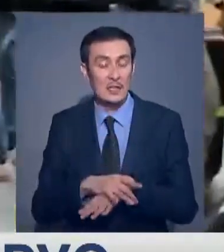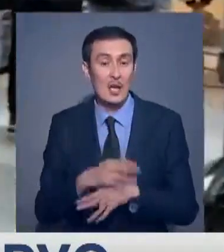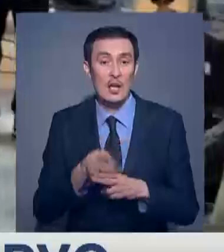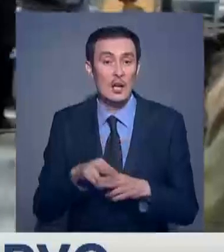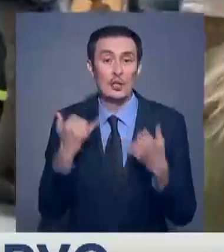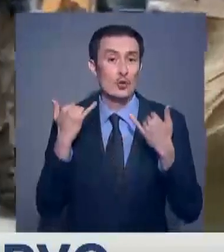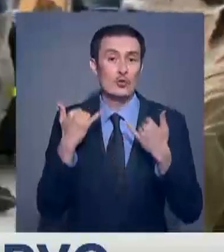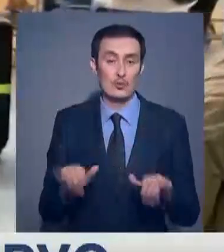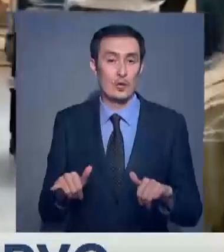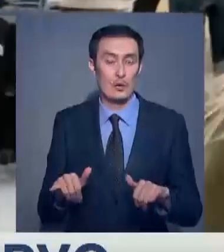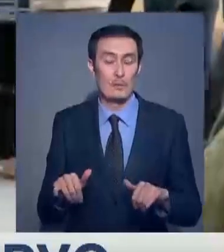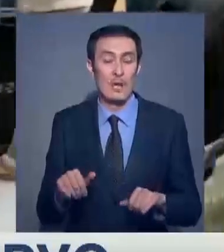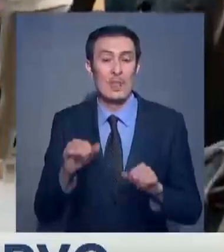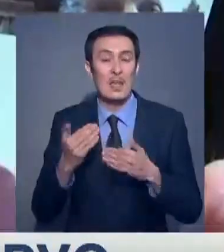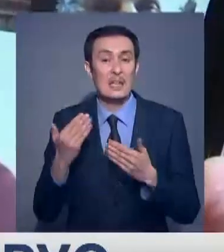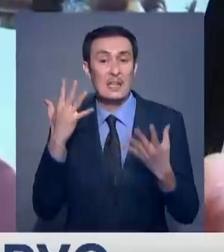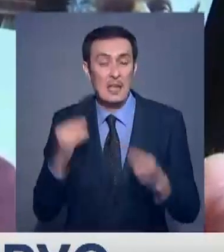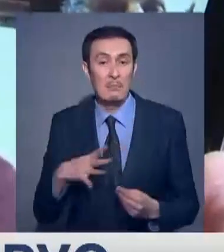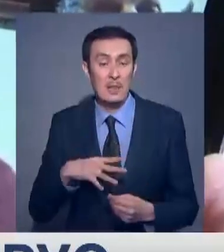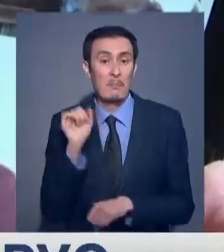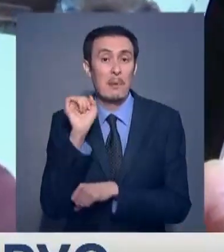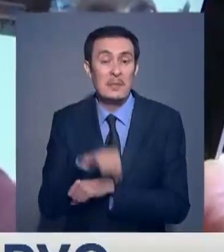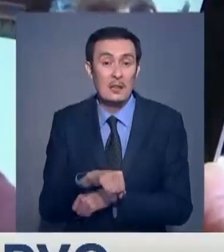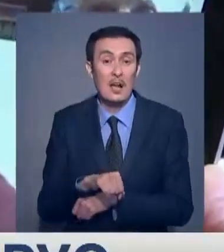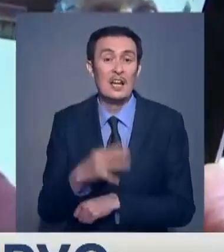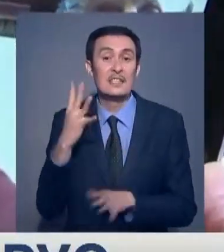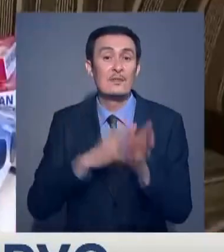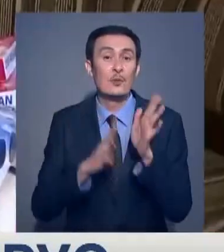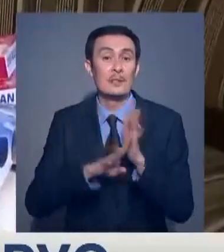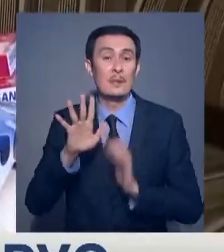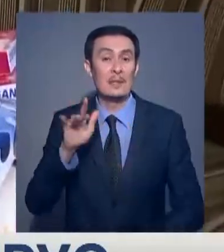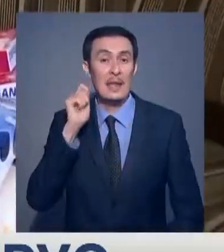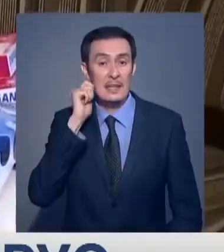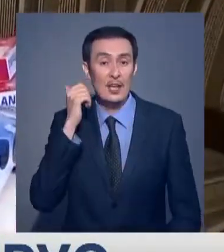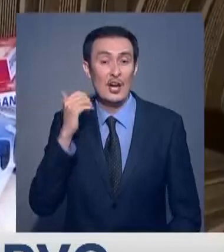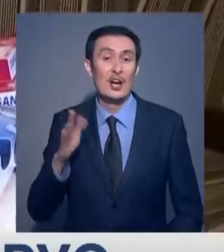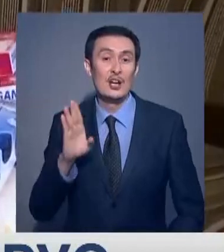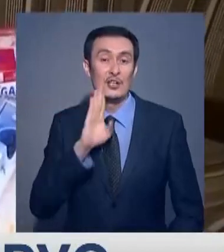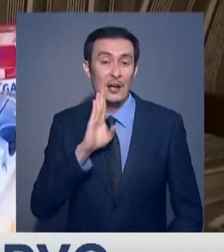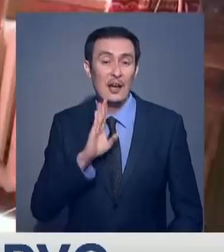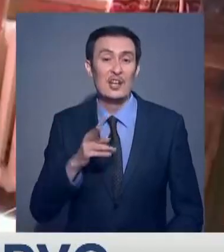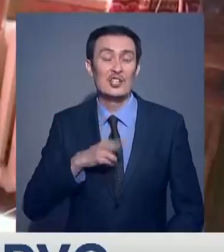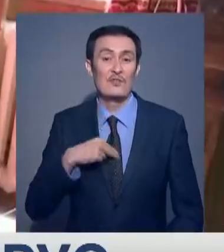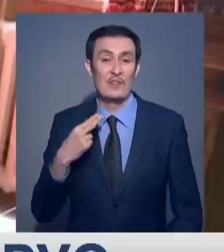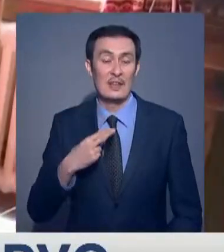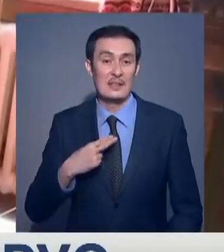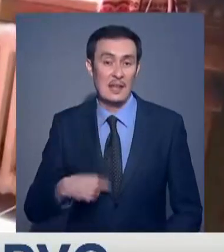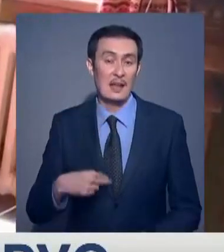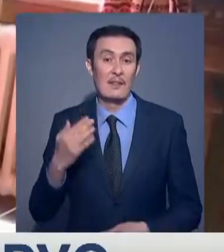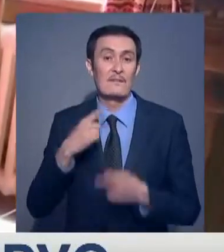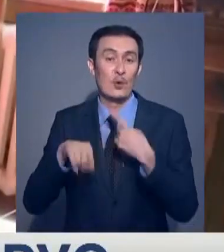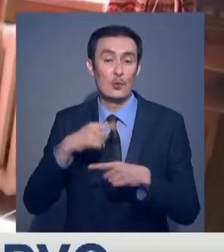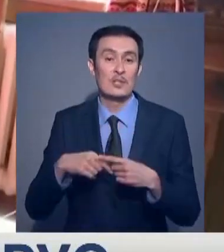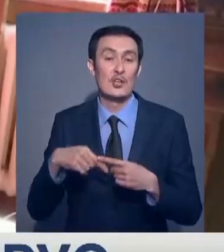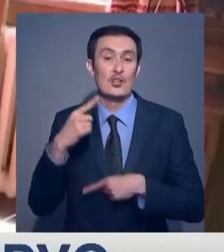как чудом не назовешь. На днях болезнь победила 95-летняя жительница Швейцарии Гертруд Феттон. Вернулась домой после недели